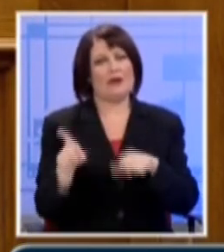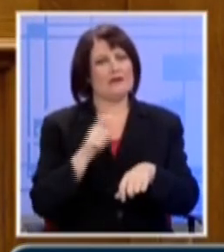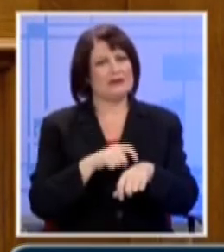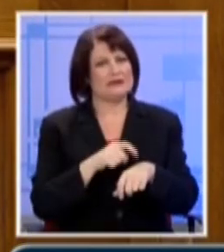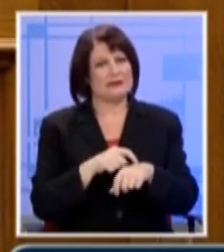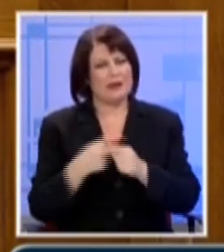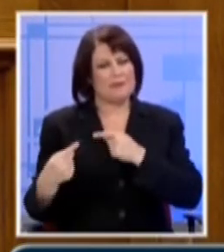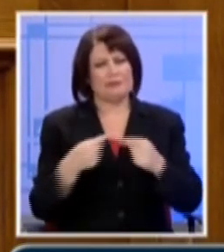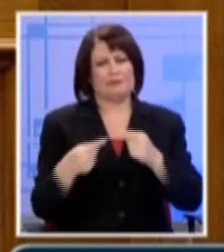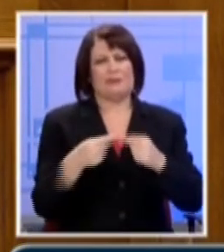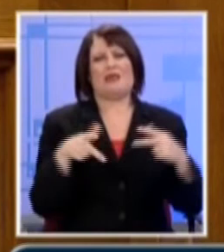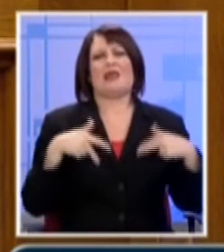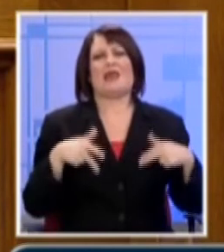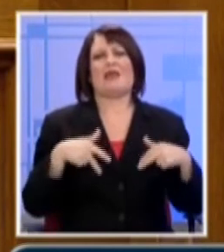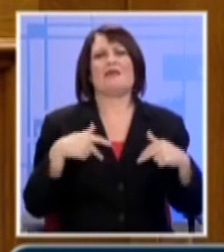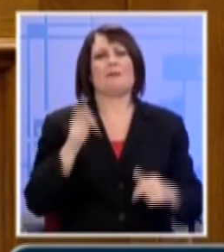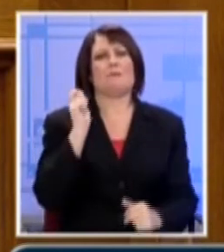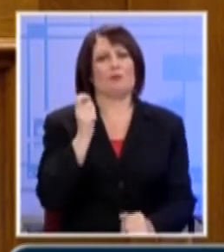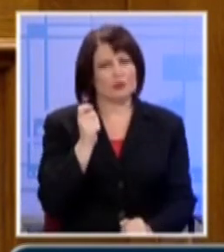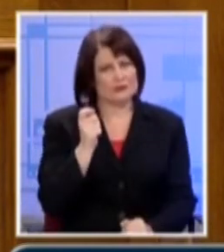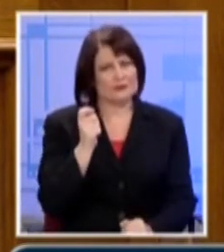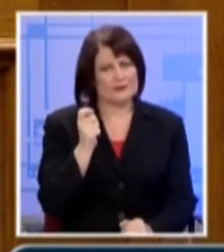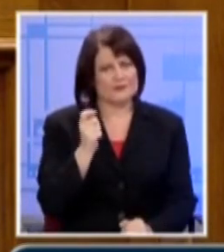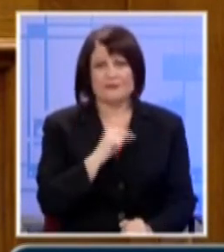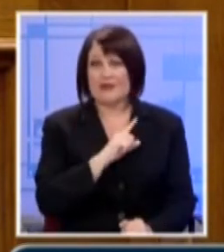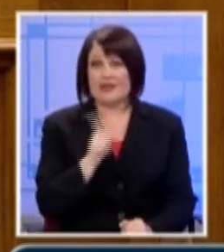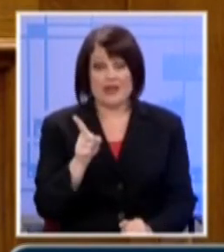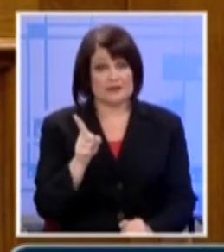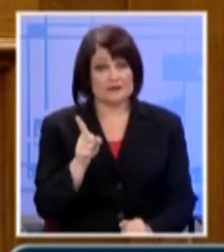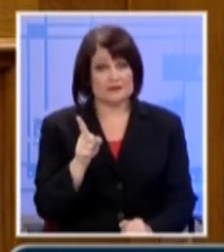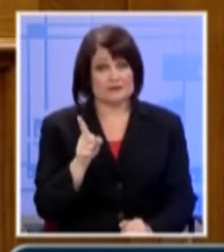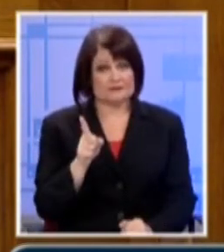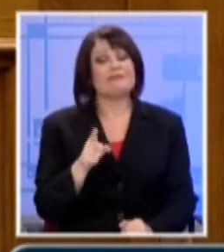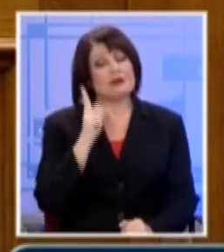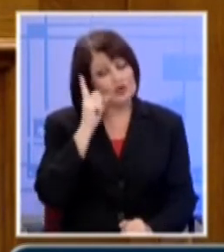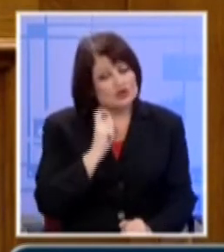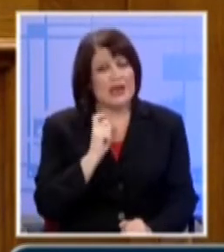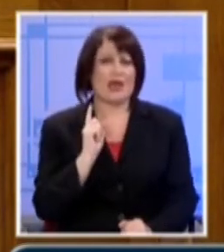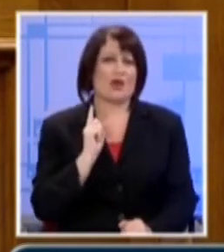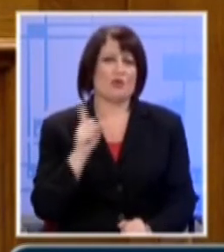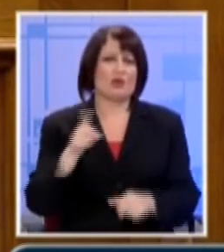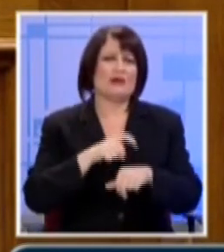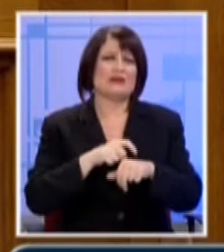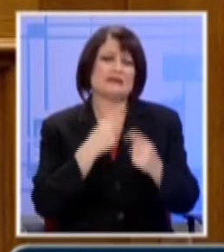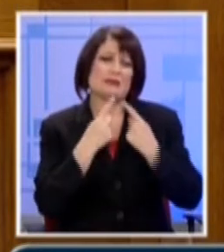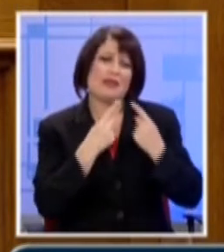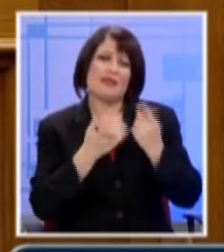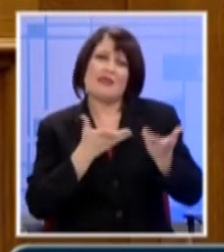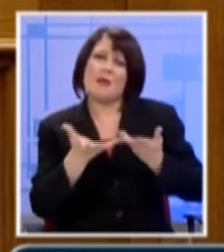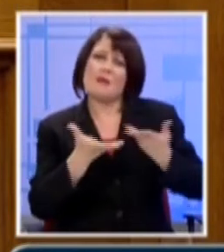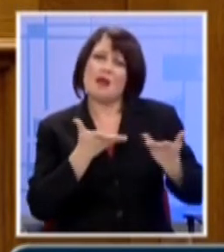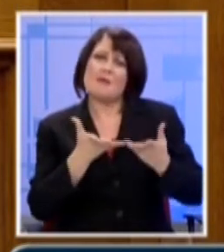σε αντιπαράθεση με την κυβερνητική πολιτική, δεν παραγνωρίζουμε ότι η χώρα βρίσκεται σε φάση